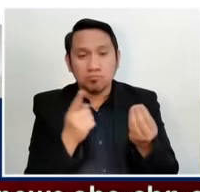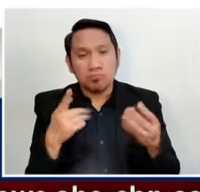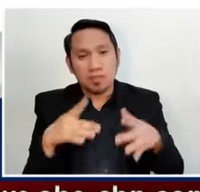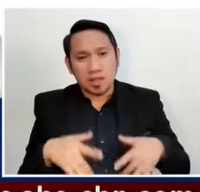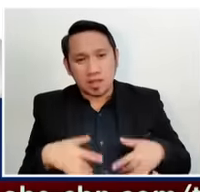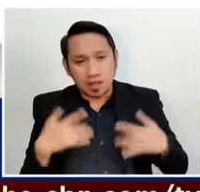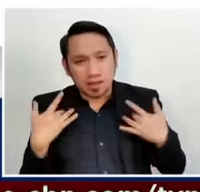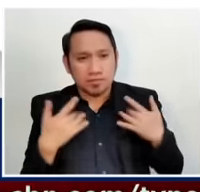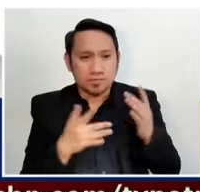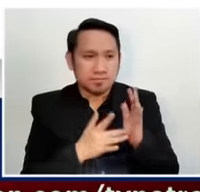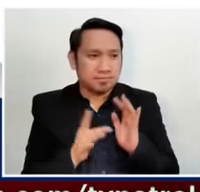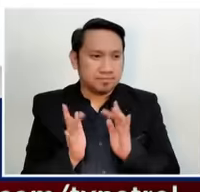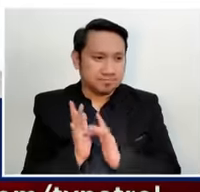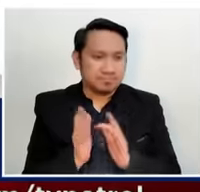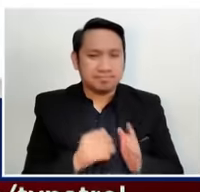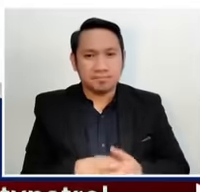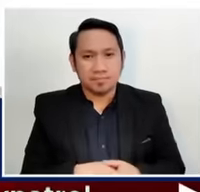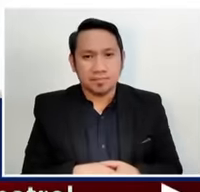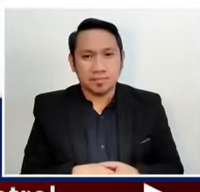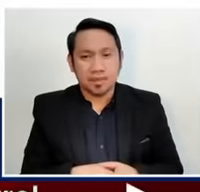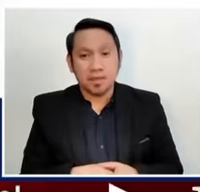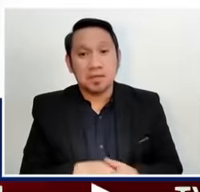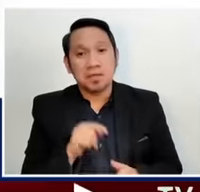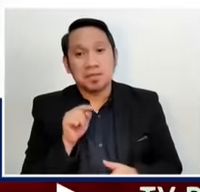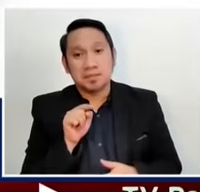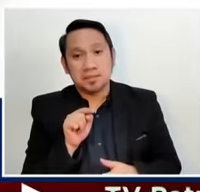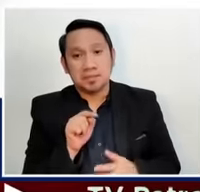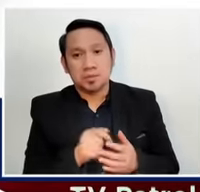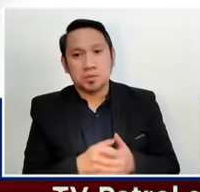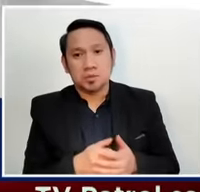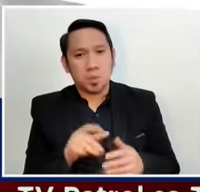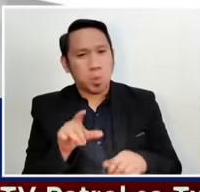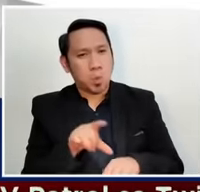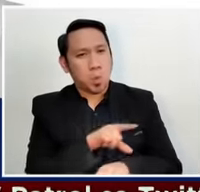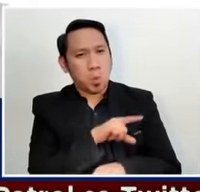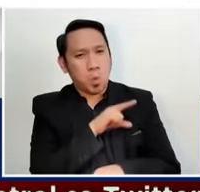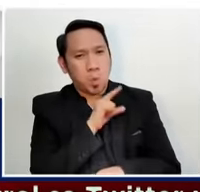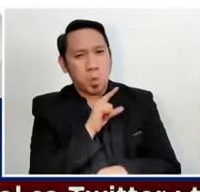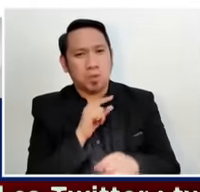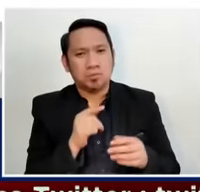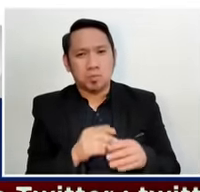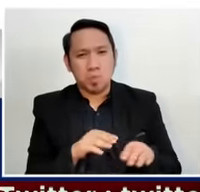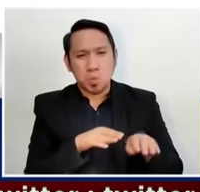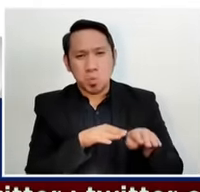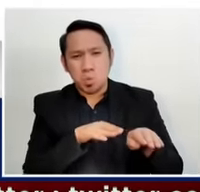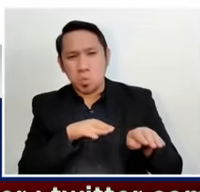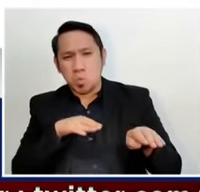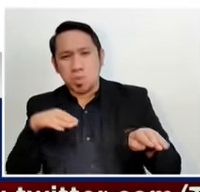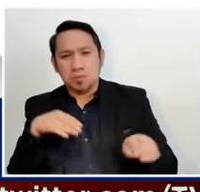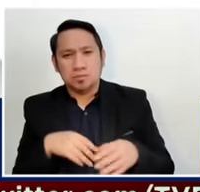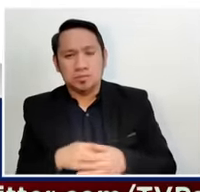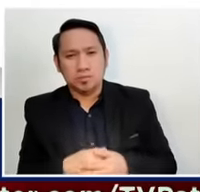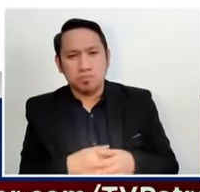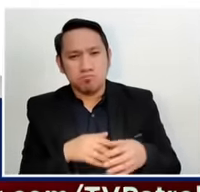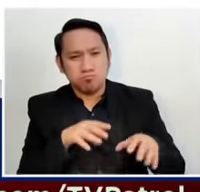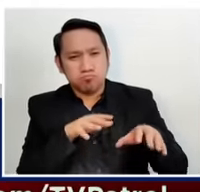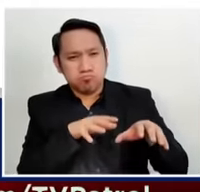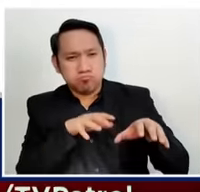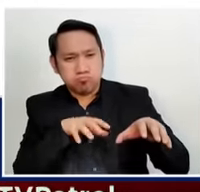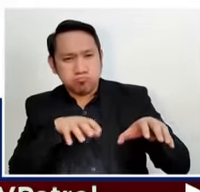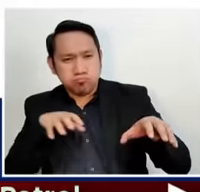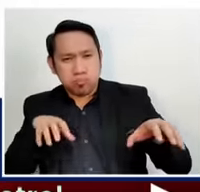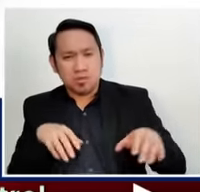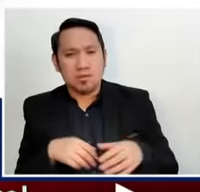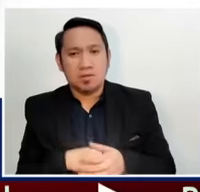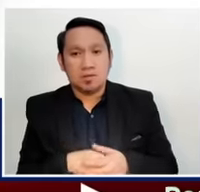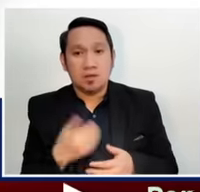ng Panginoong Hesukristo. Isa ito sa pinakamahabang prosesyon tuwing Semana Santa. Sa gawain pong